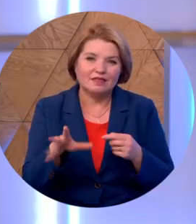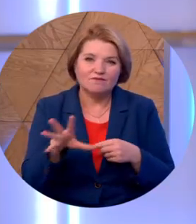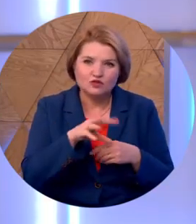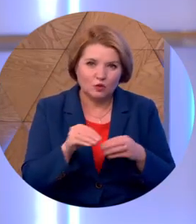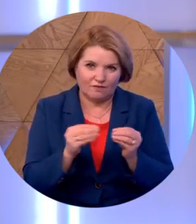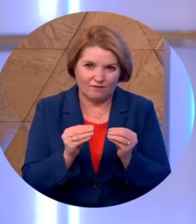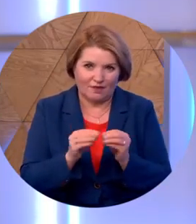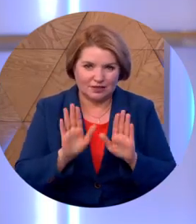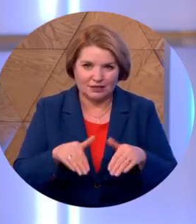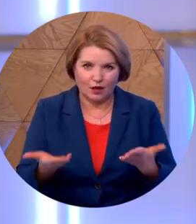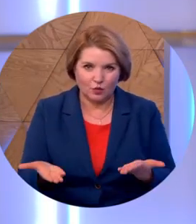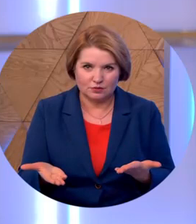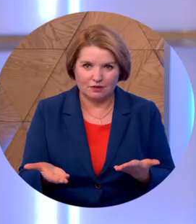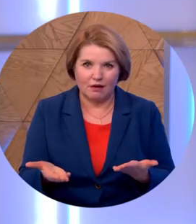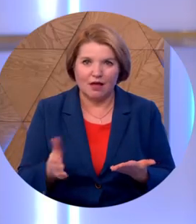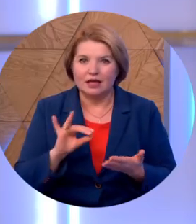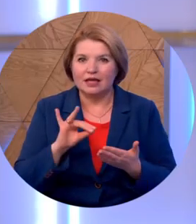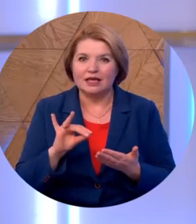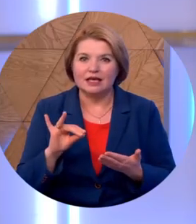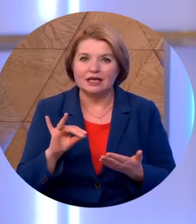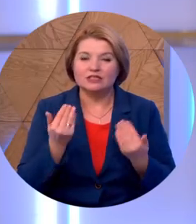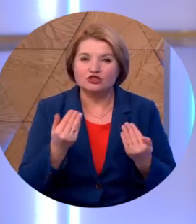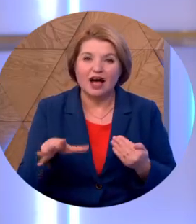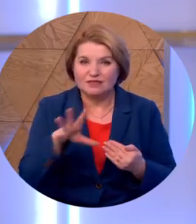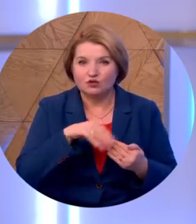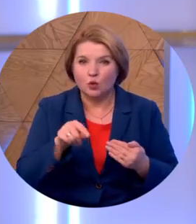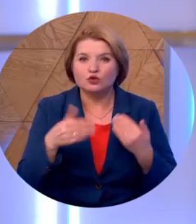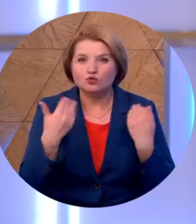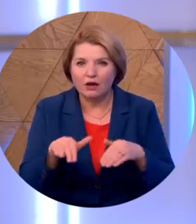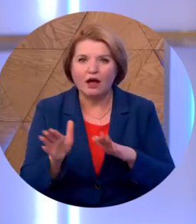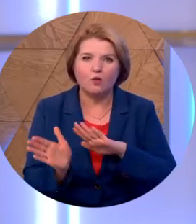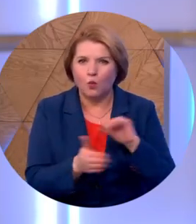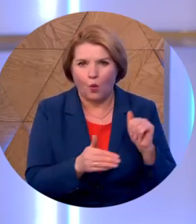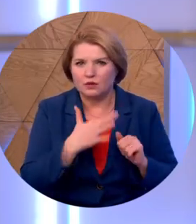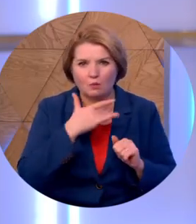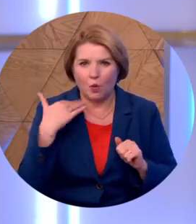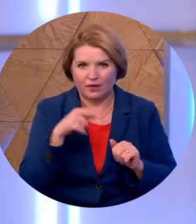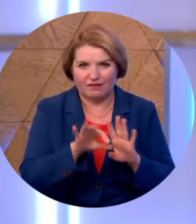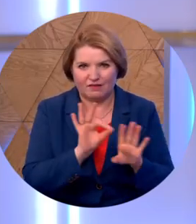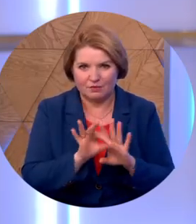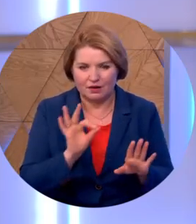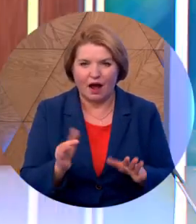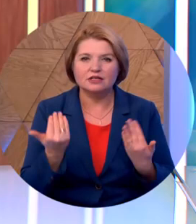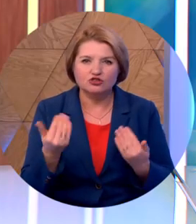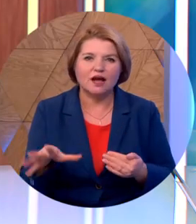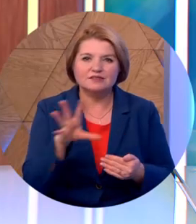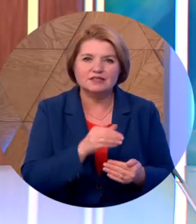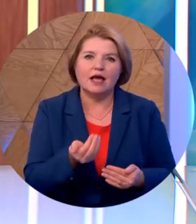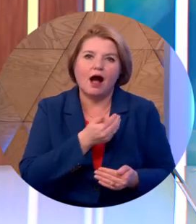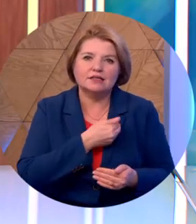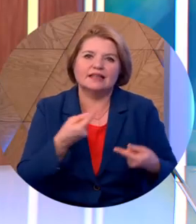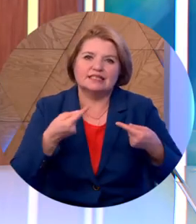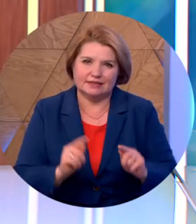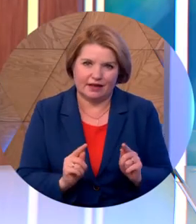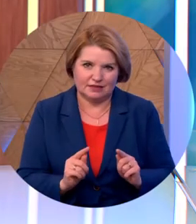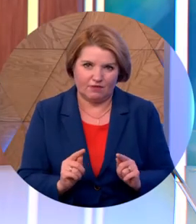всё остальное оно сейчас уходит и всё больше и больше пациентов которые приходят именно за естественность Да они приходят они иногда